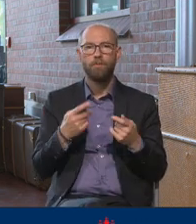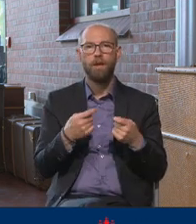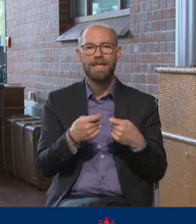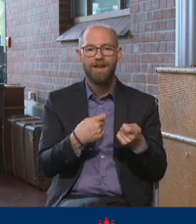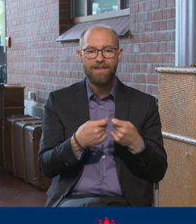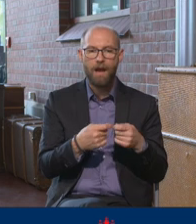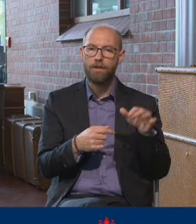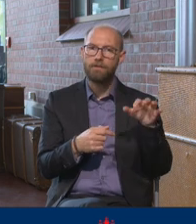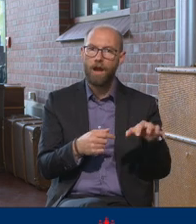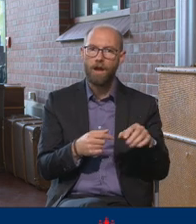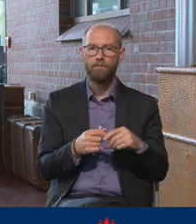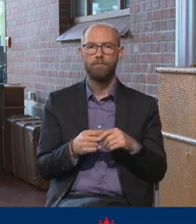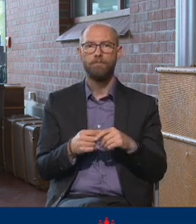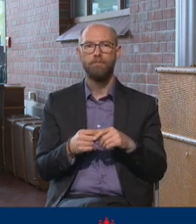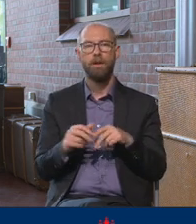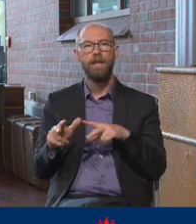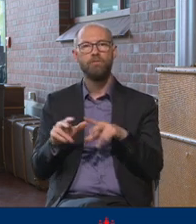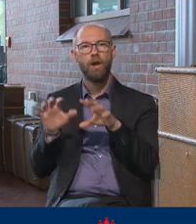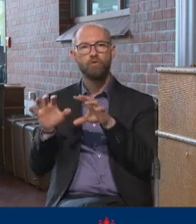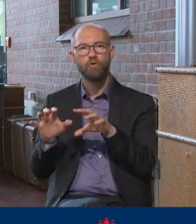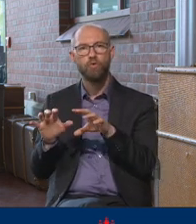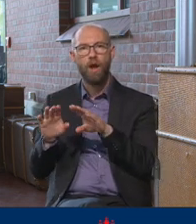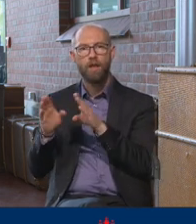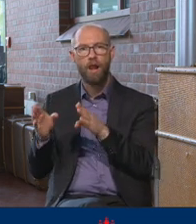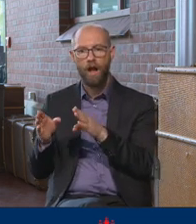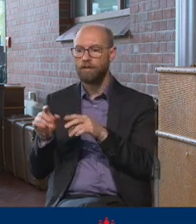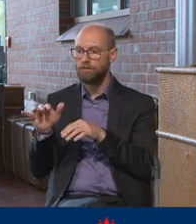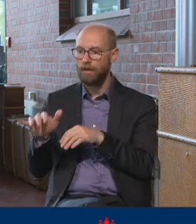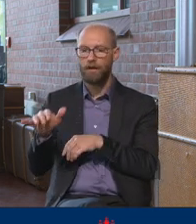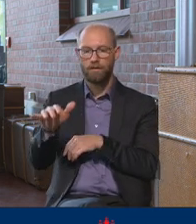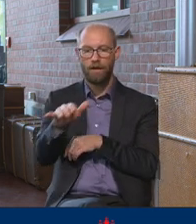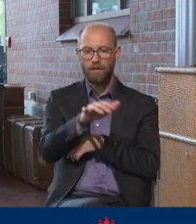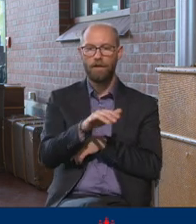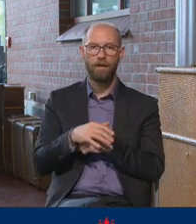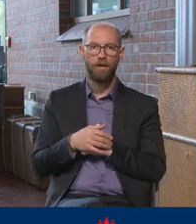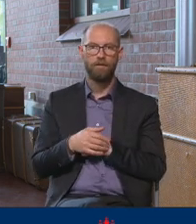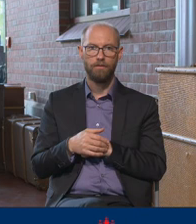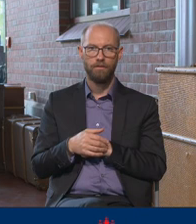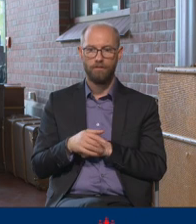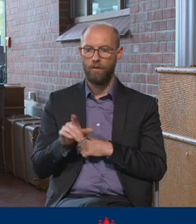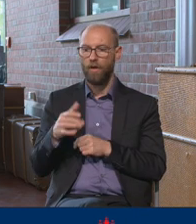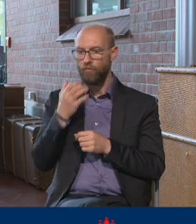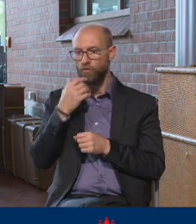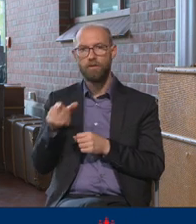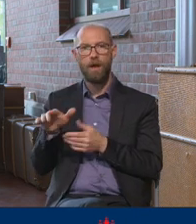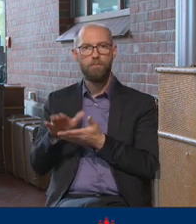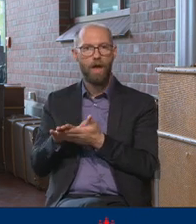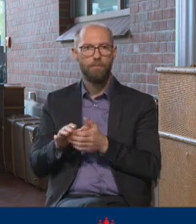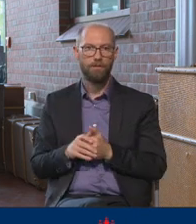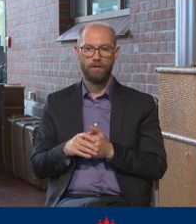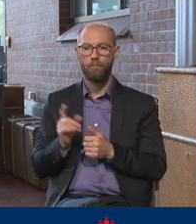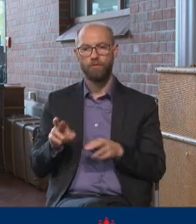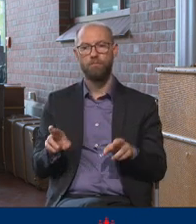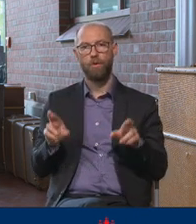es gibt bereits infrastrukturanlagen die auch weiterhin dort arbeiten wollen und die es zu berücksichtigen